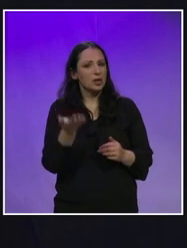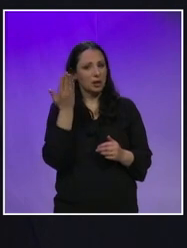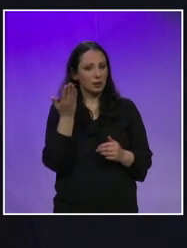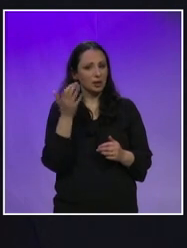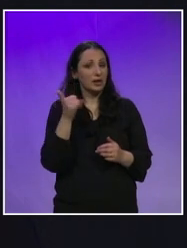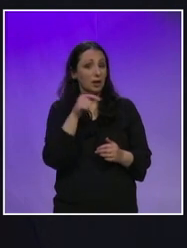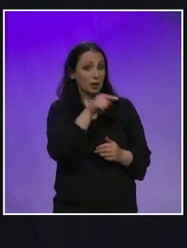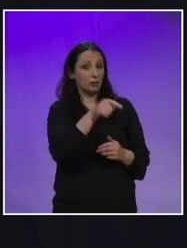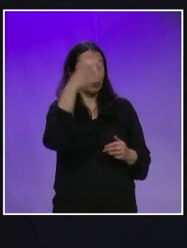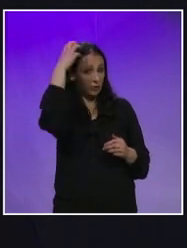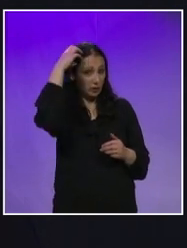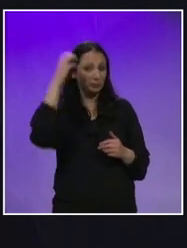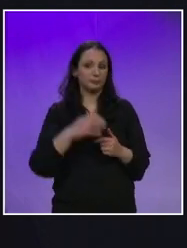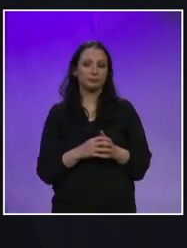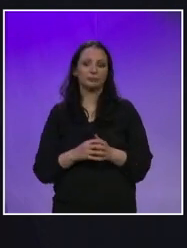-kberd?